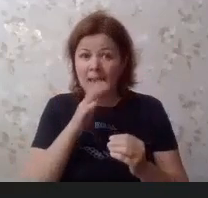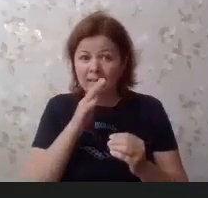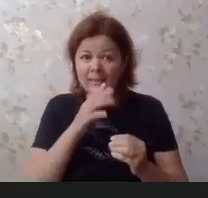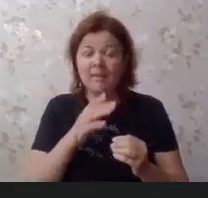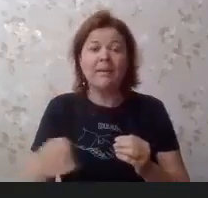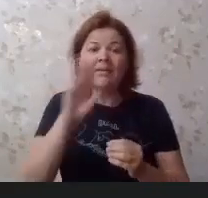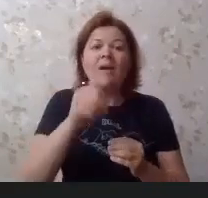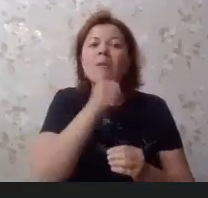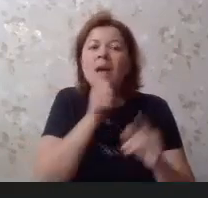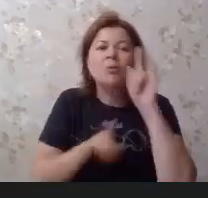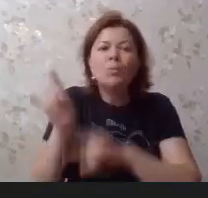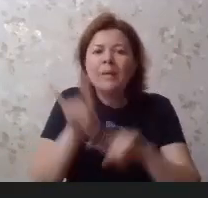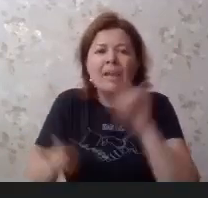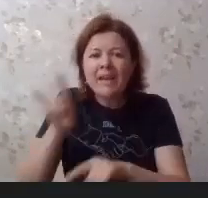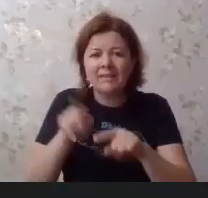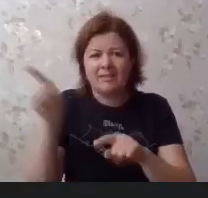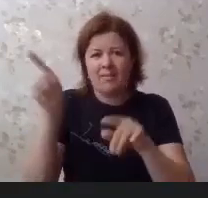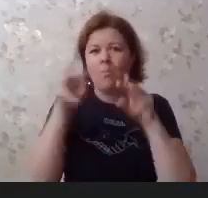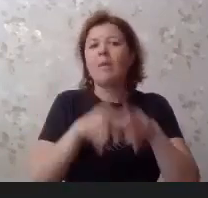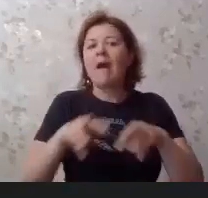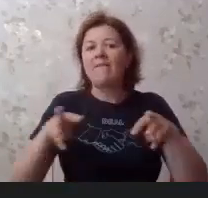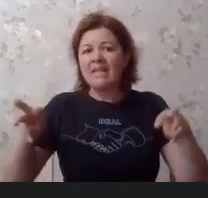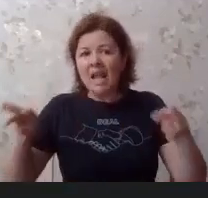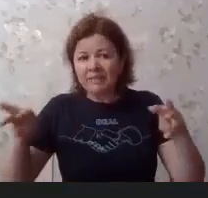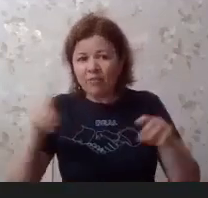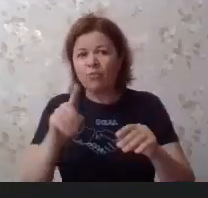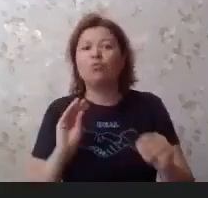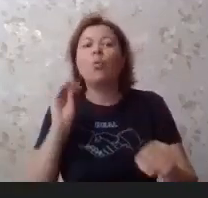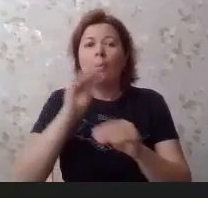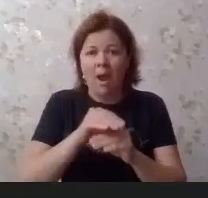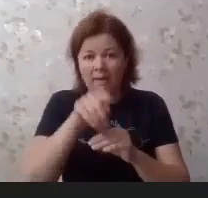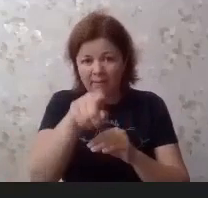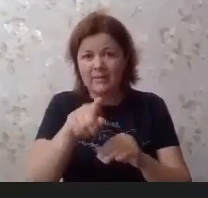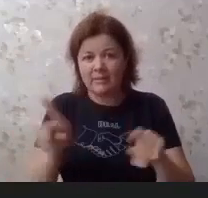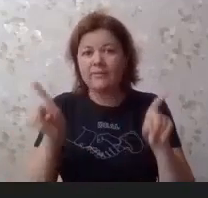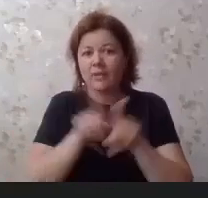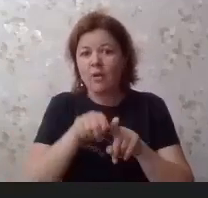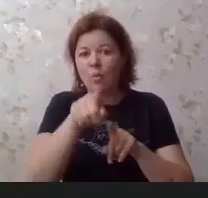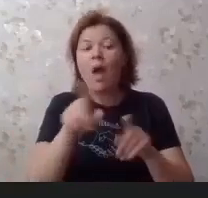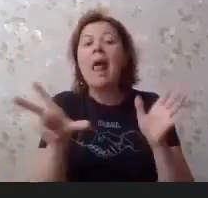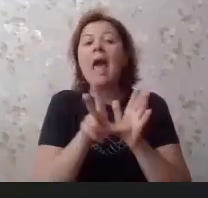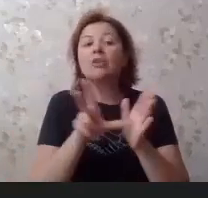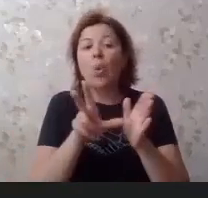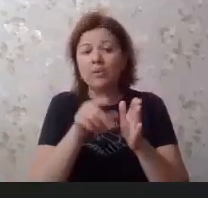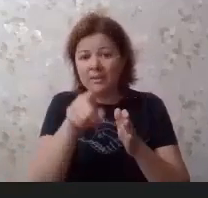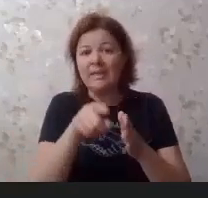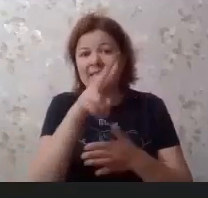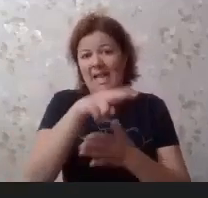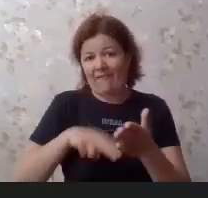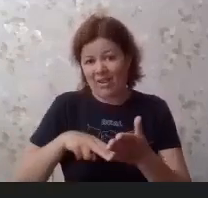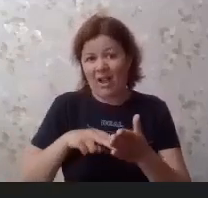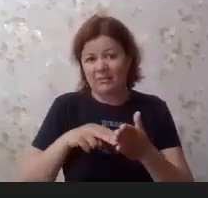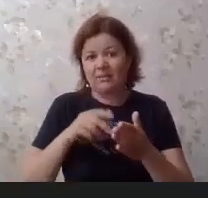убедить правительство внедрить такой способ общения техническим средством реабилитации. Ну вот